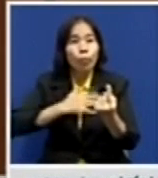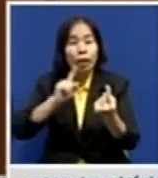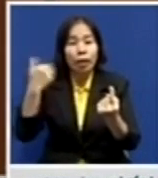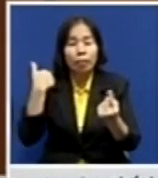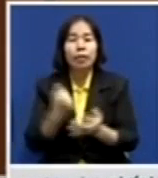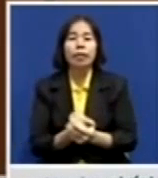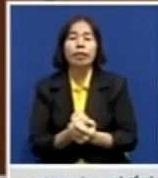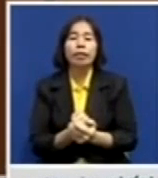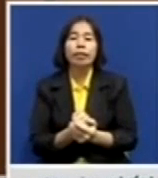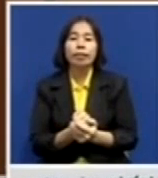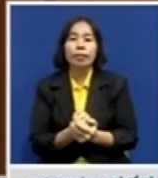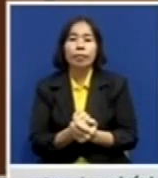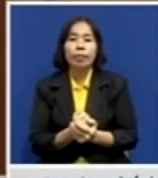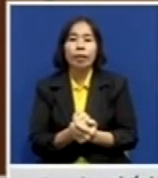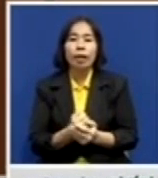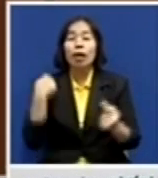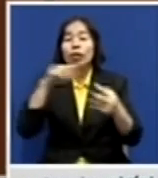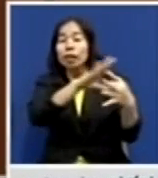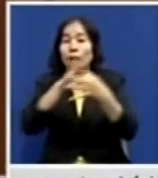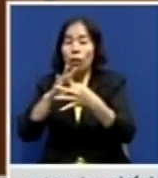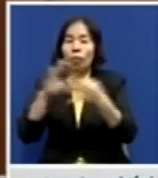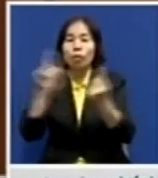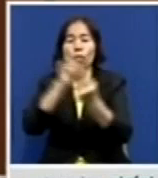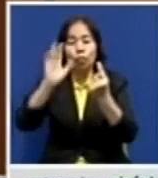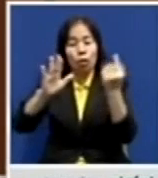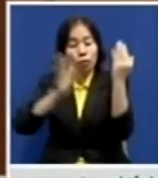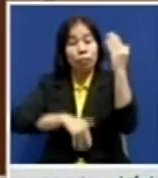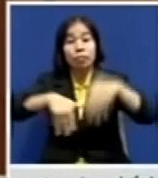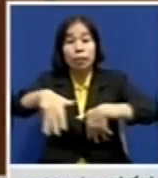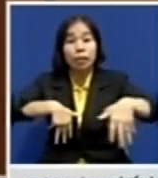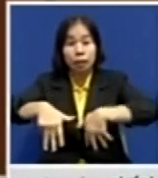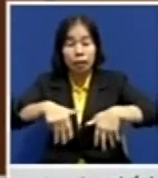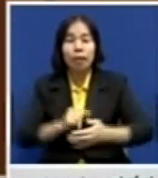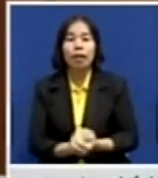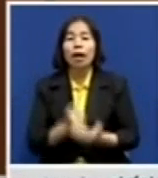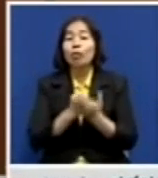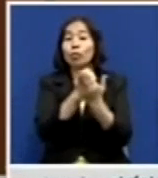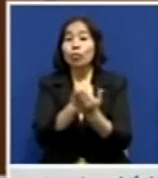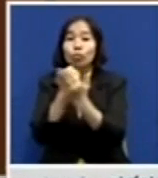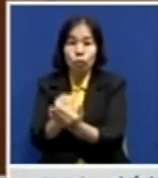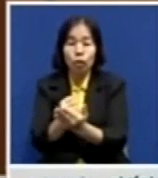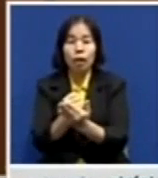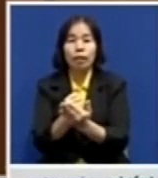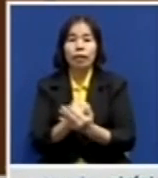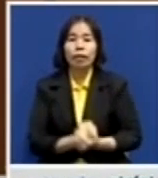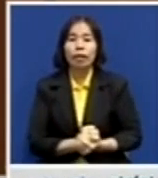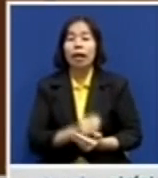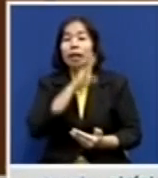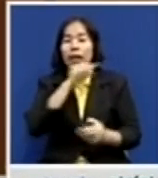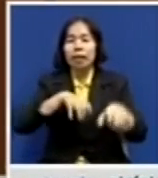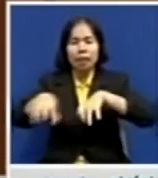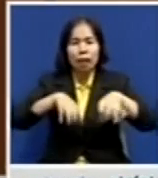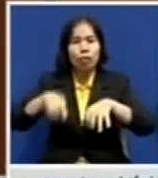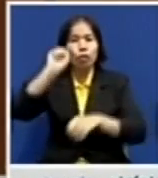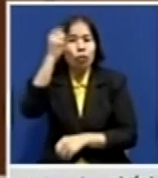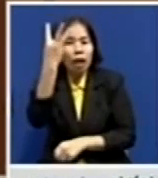เศรษฐกิจสังคมต่อข้อมาตรการประชาชนในพื้นที่และการให้ความช่วยเหลือเยียวยาผู้ได้รับผลกระทบจากความไม่สงบจัดสวัสดิการที่เหมาะส